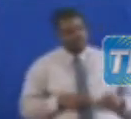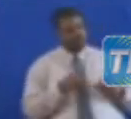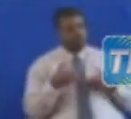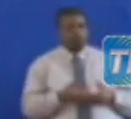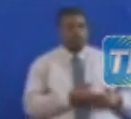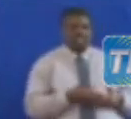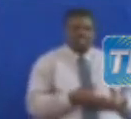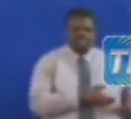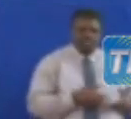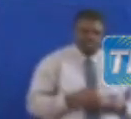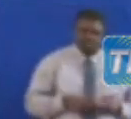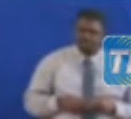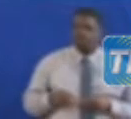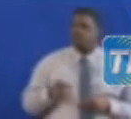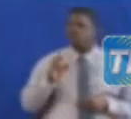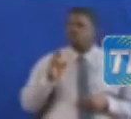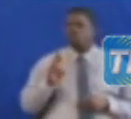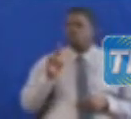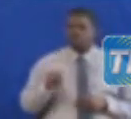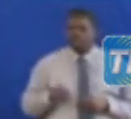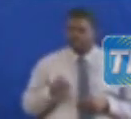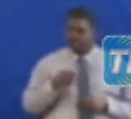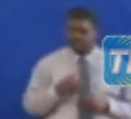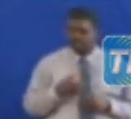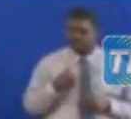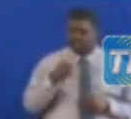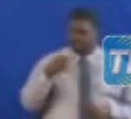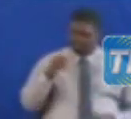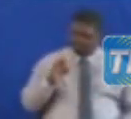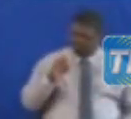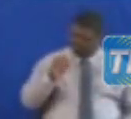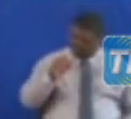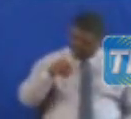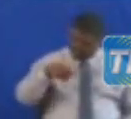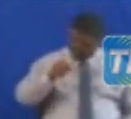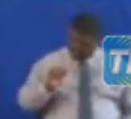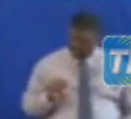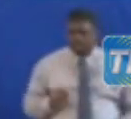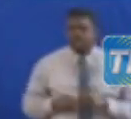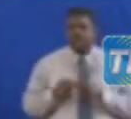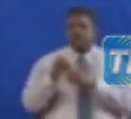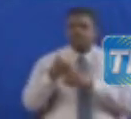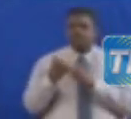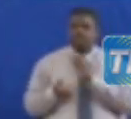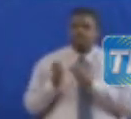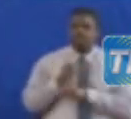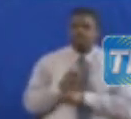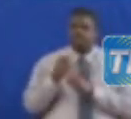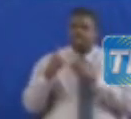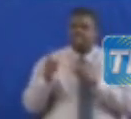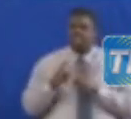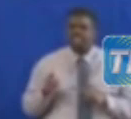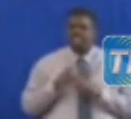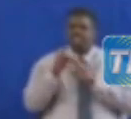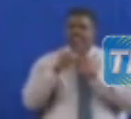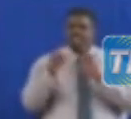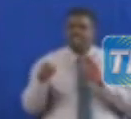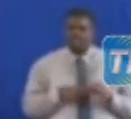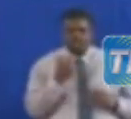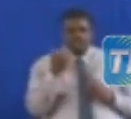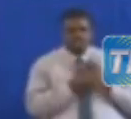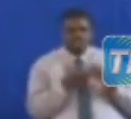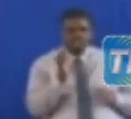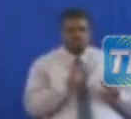Watoto, Shirika la Umoja wa Mataifa la Idadi ya Watu UNFPA, Shirika la Kuleta Mapinduzi ya Kijani Afrika AGRA, na